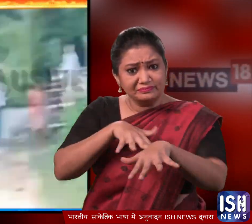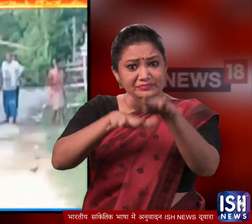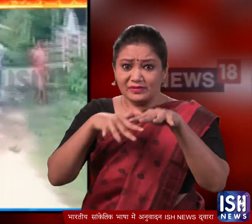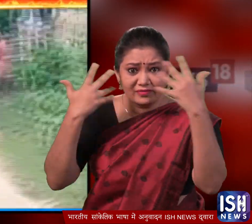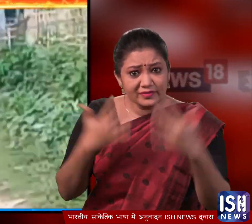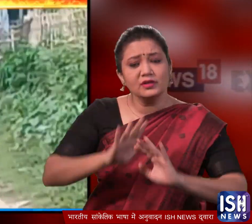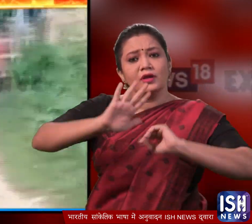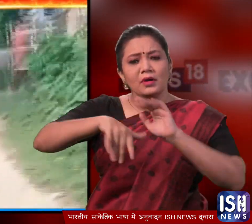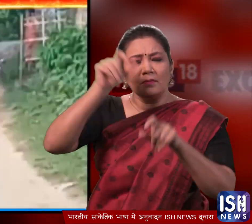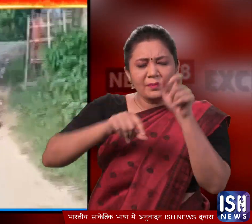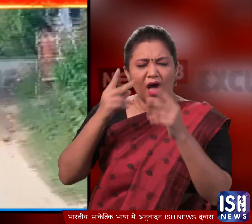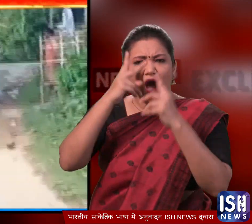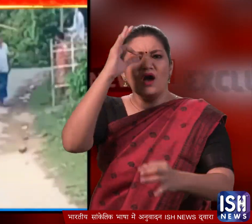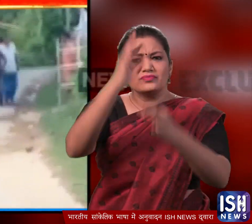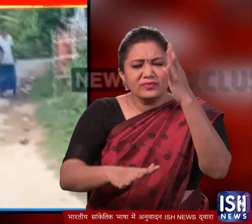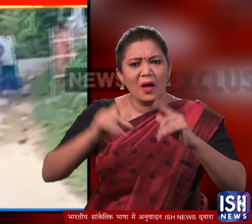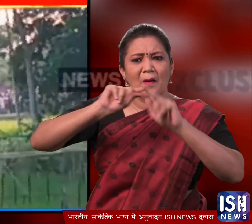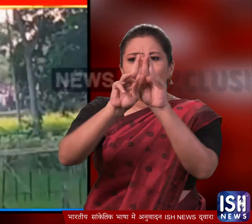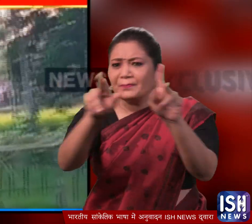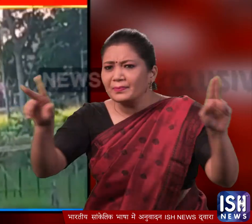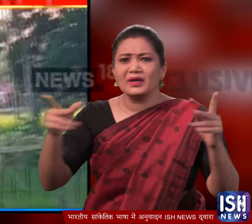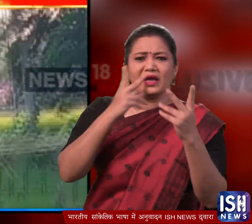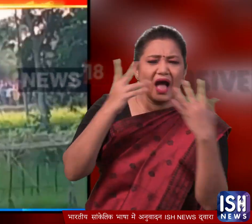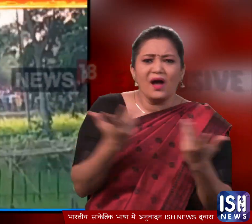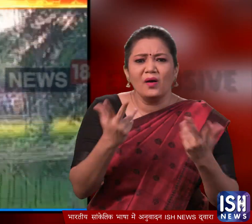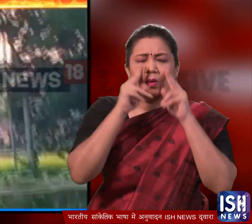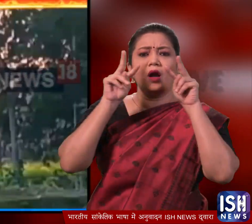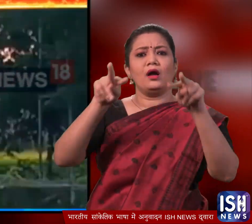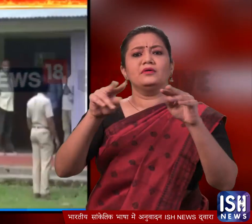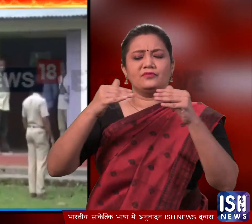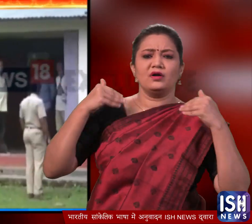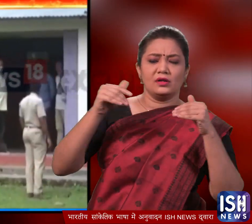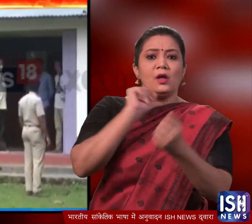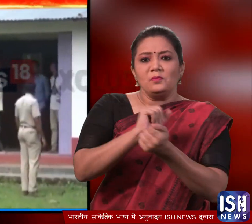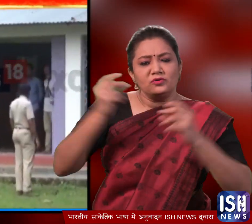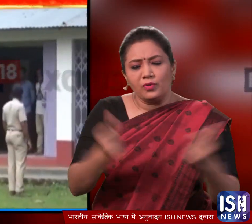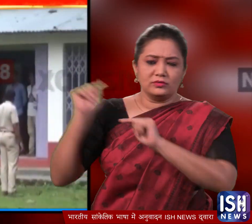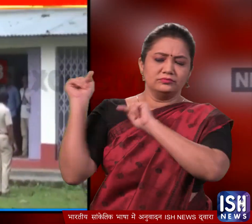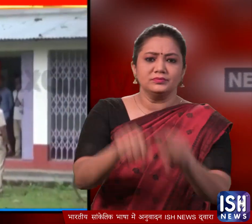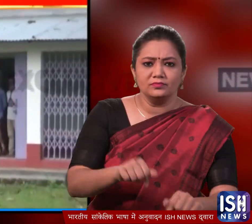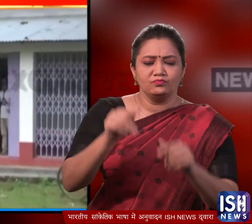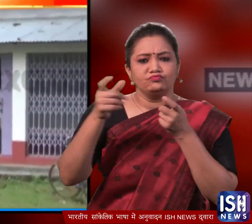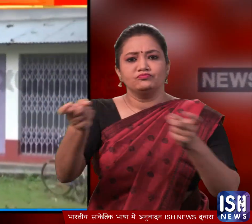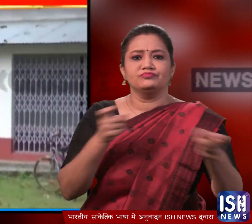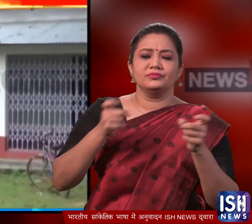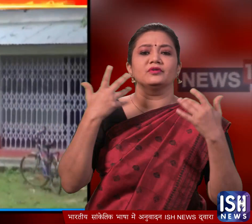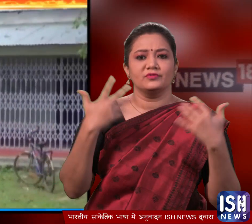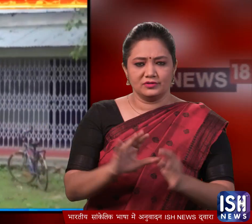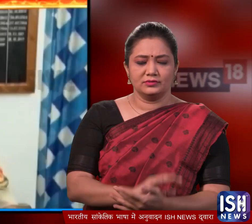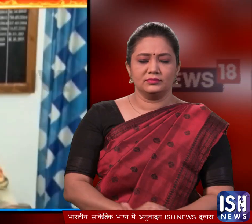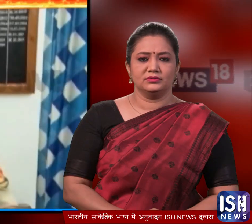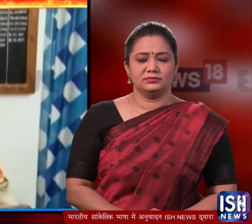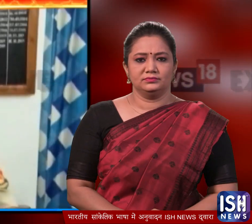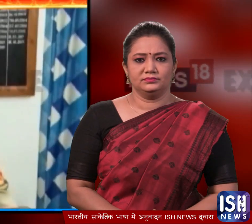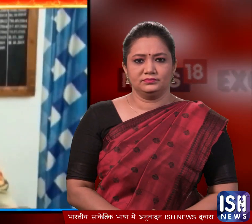दिखा और लोग दूर से आगजनी और तोड़फोड़ देखते नजर आए। इस मामले में पुलिस ने भी तुरंत एक्शन लिया और हालात काबू में होने का दावा